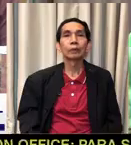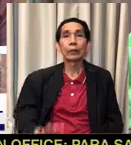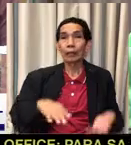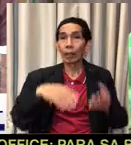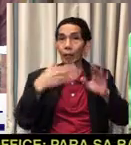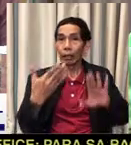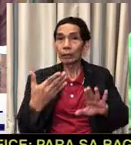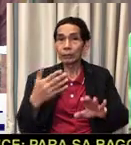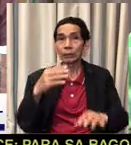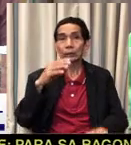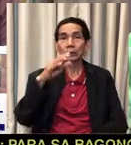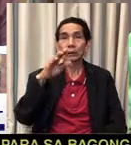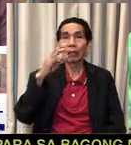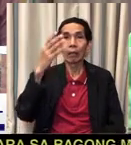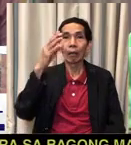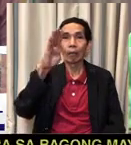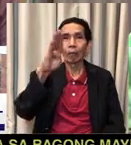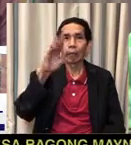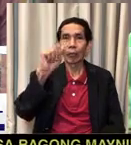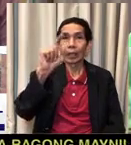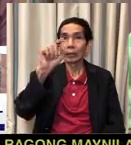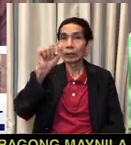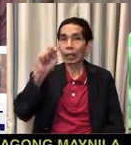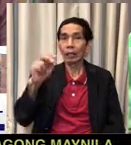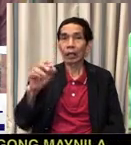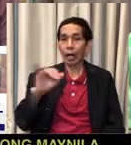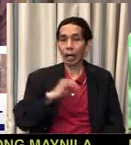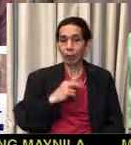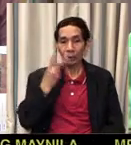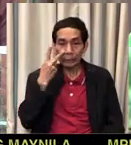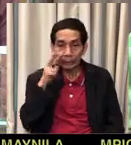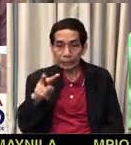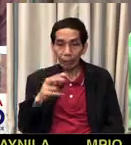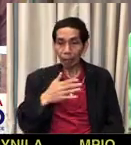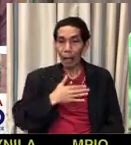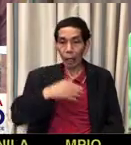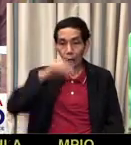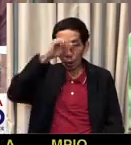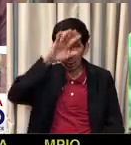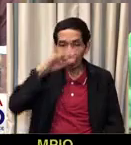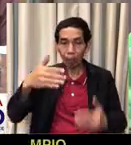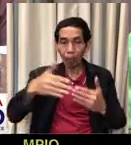namatay yun sa Bataan. I was there. No, naghihingalo siya.